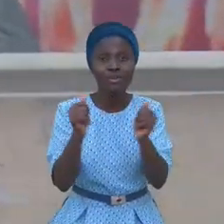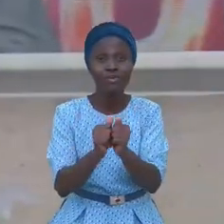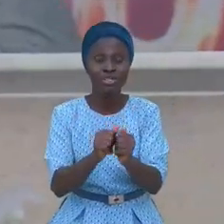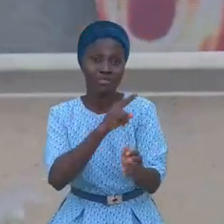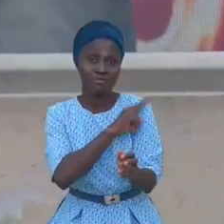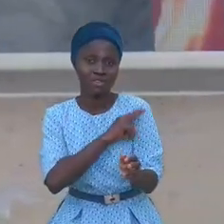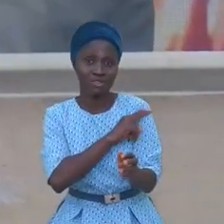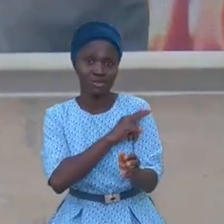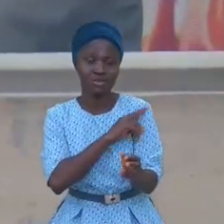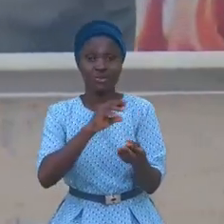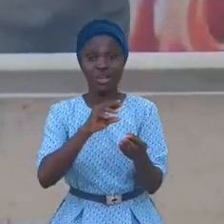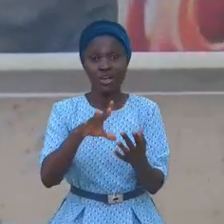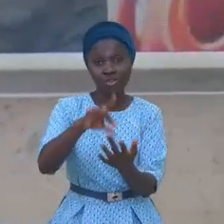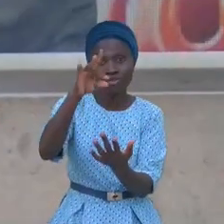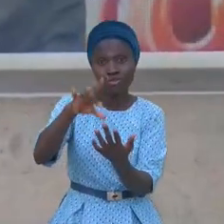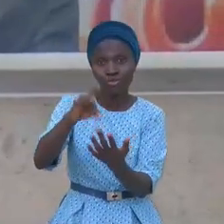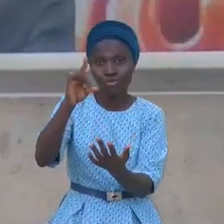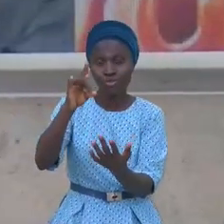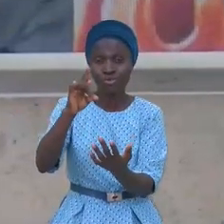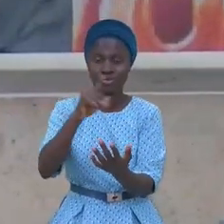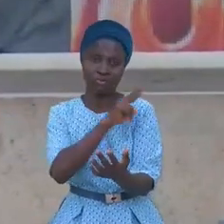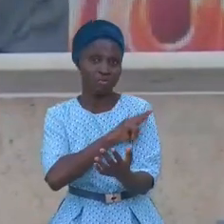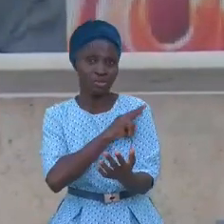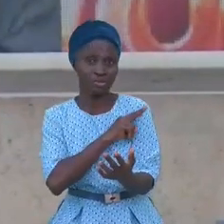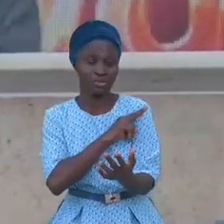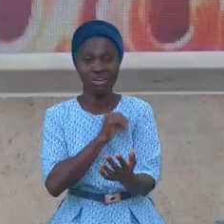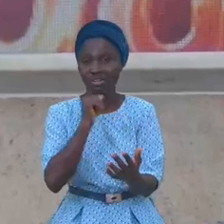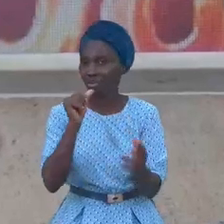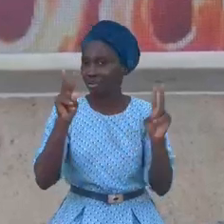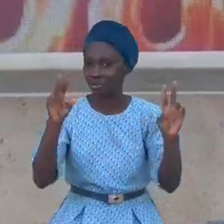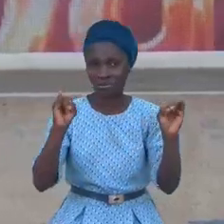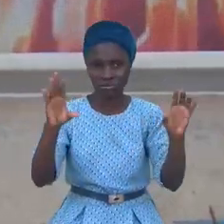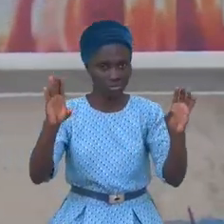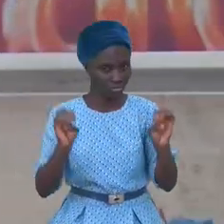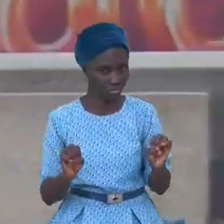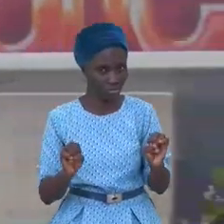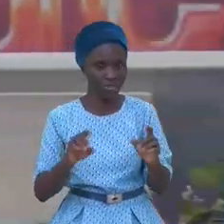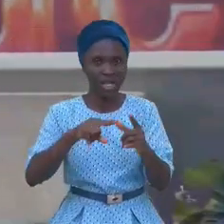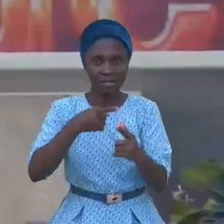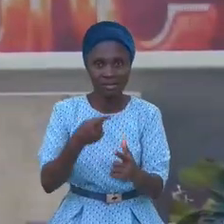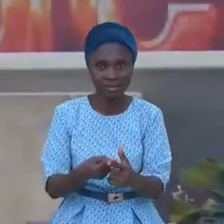vertu. Choisis la vertu par le vice. Et ensuite,